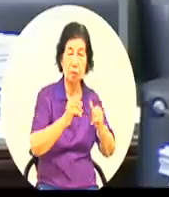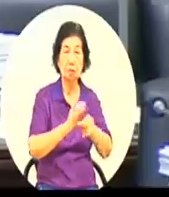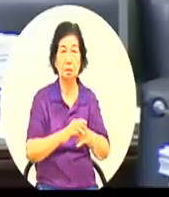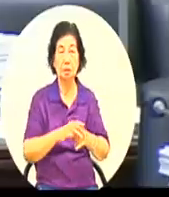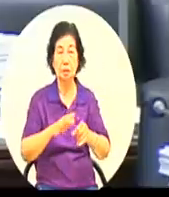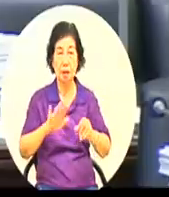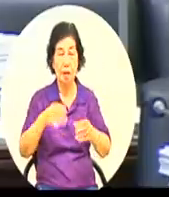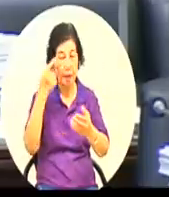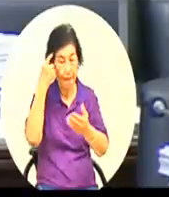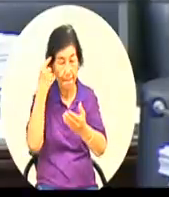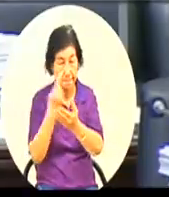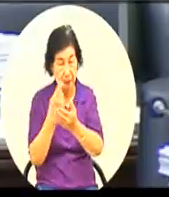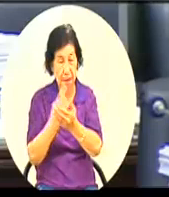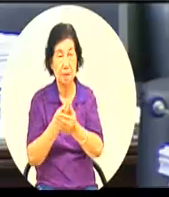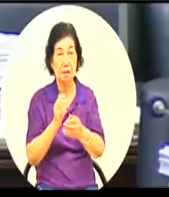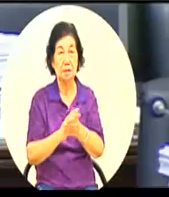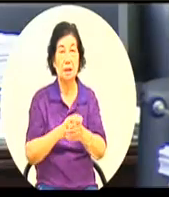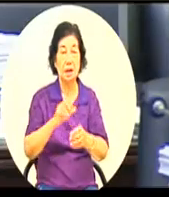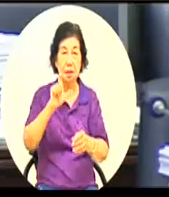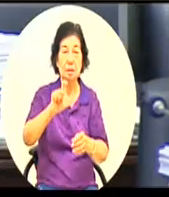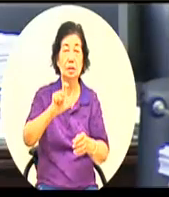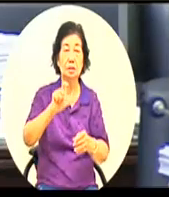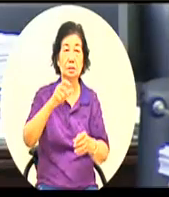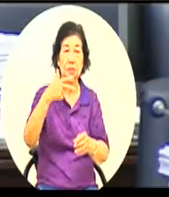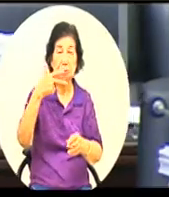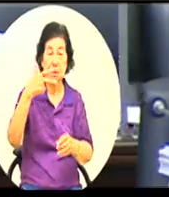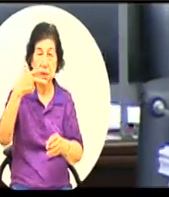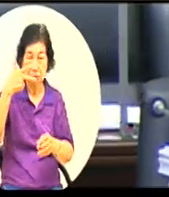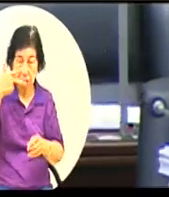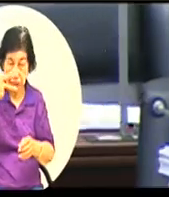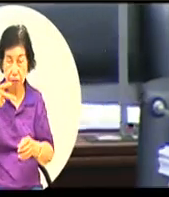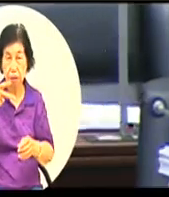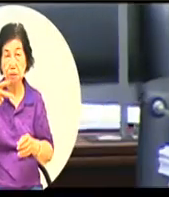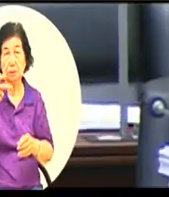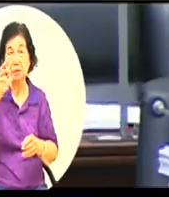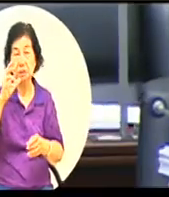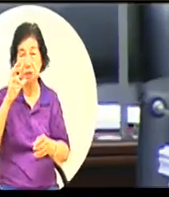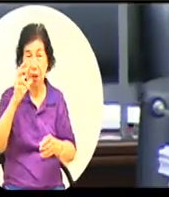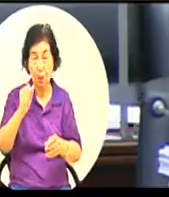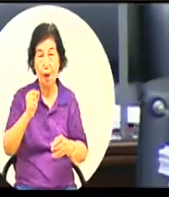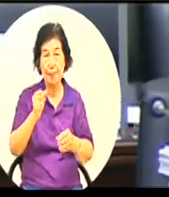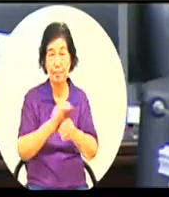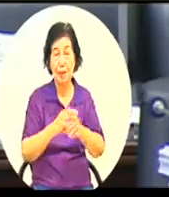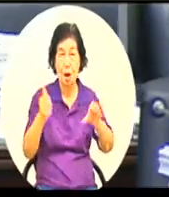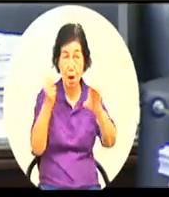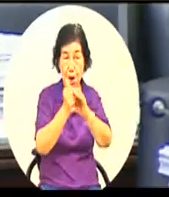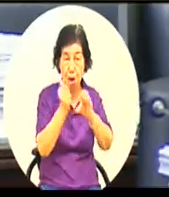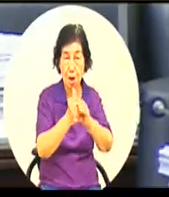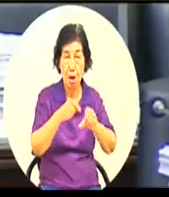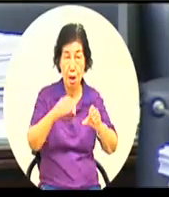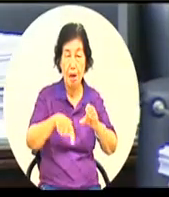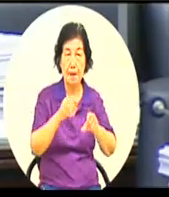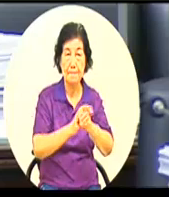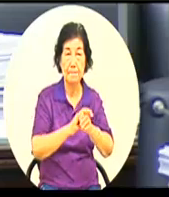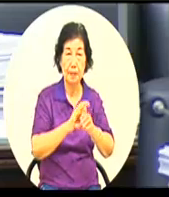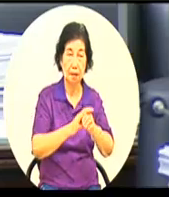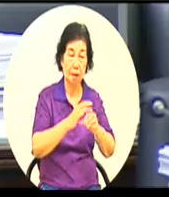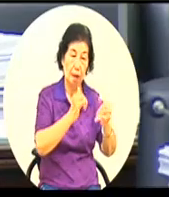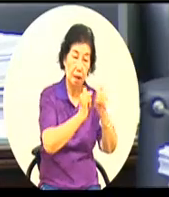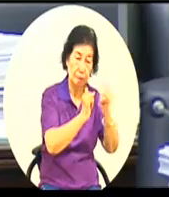67个？67万人，安尼等于着讲每4个百姓，着爱有其中有一个打捷运。